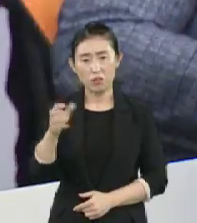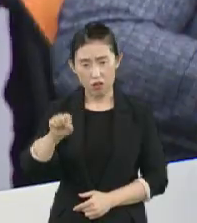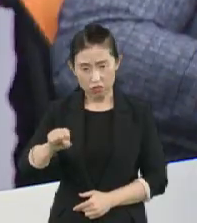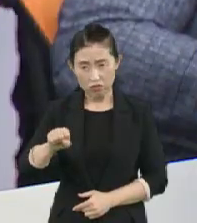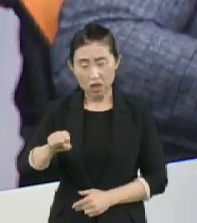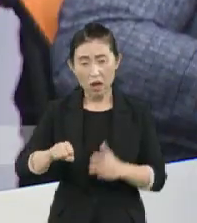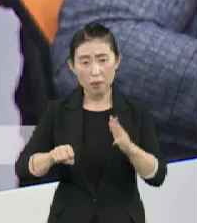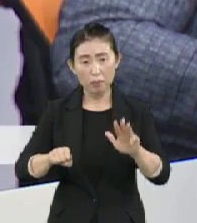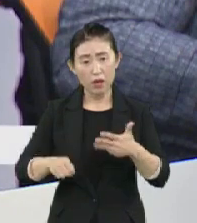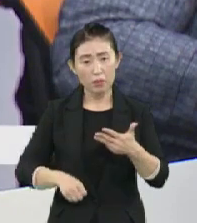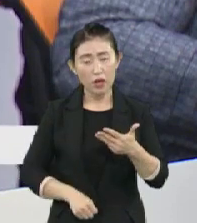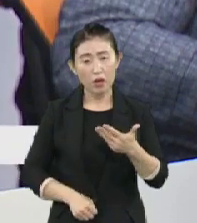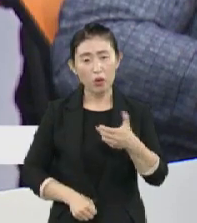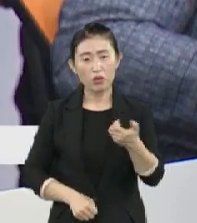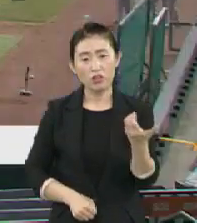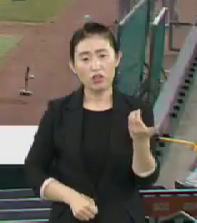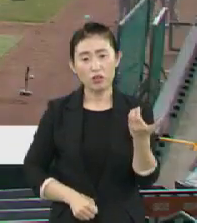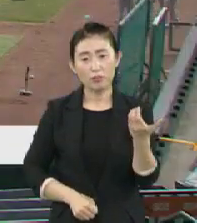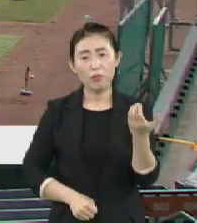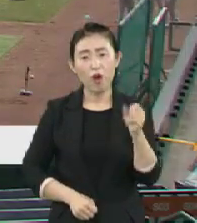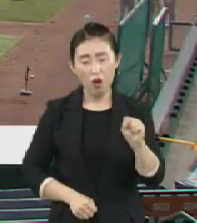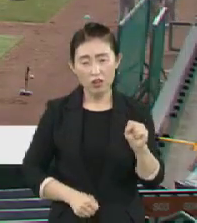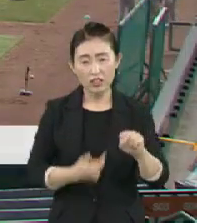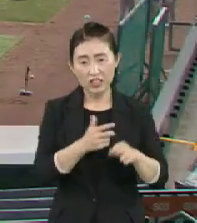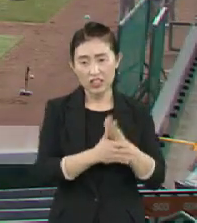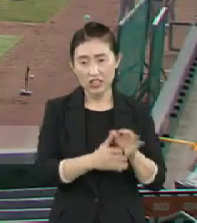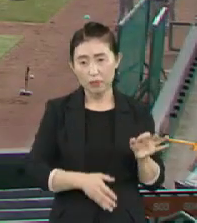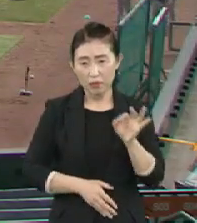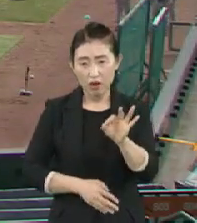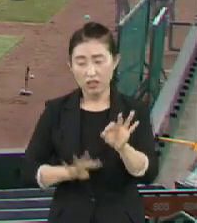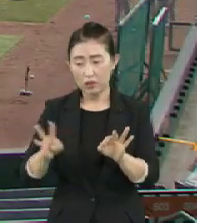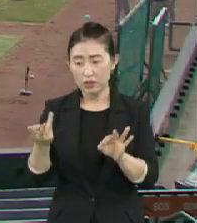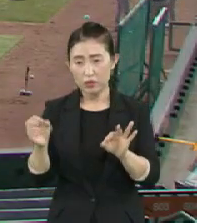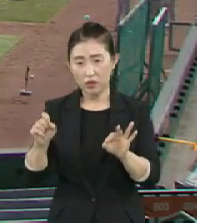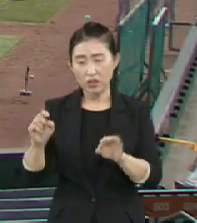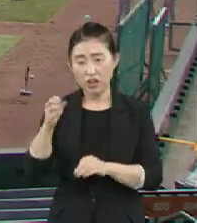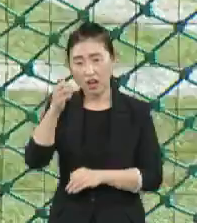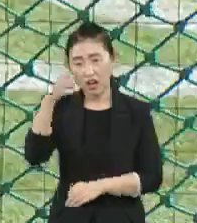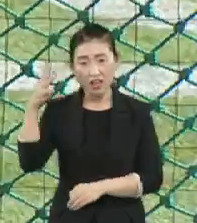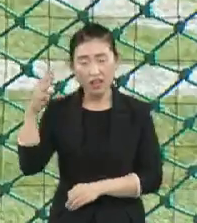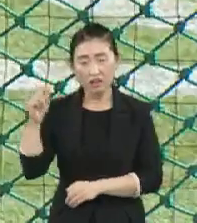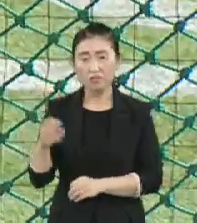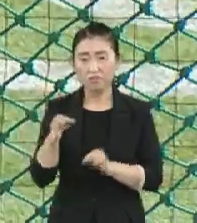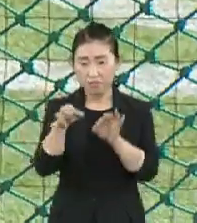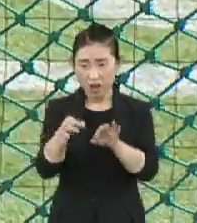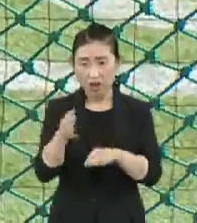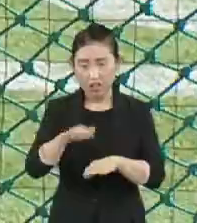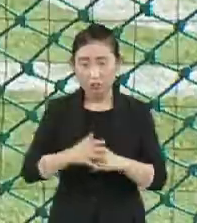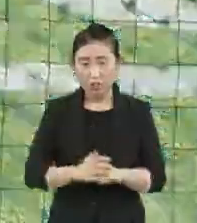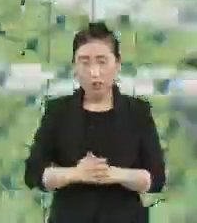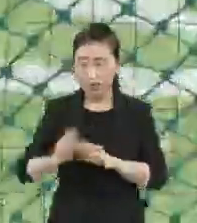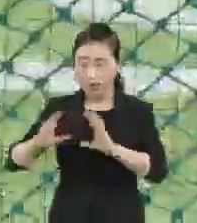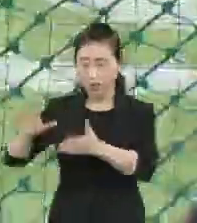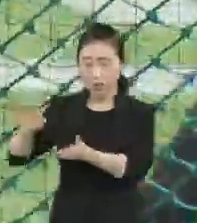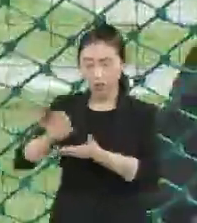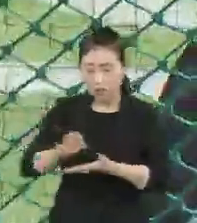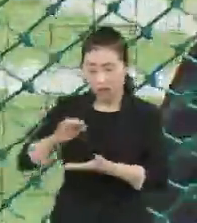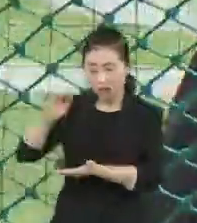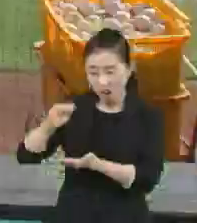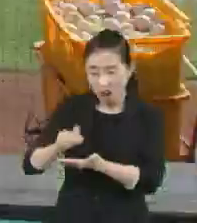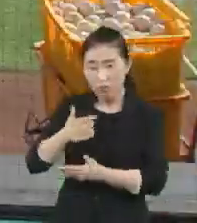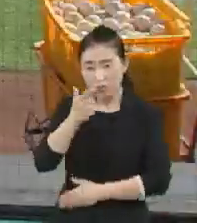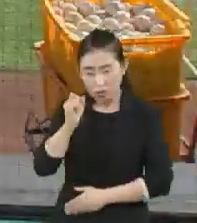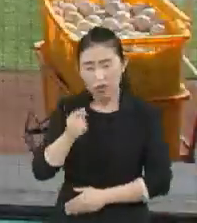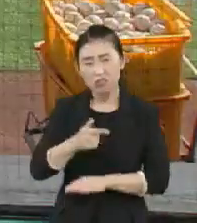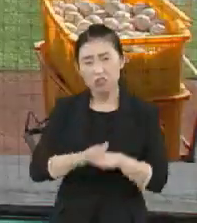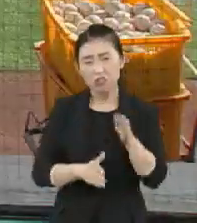중 859억 원은 대전시가, 430억 원은 한화이글스가 내기로 했지만 국비 확보가 목표치에 못